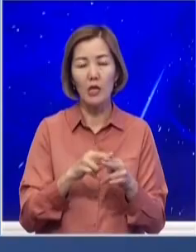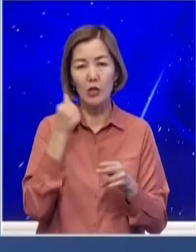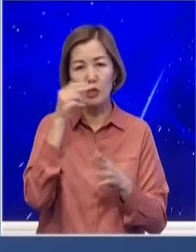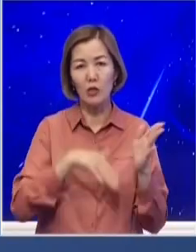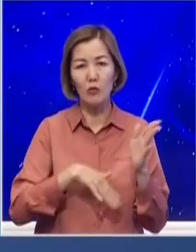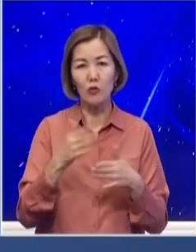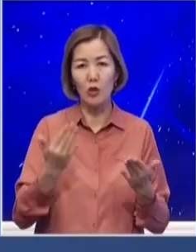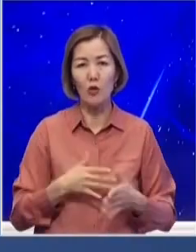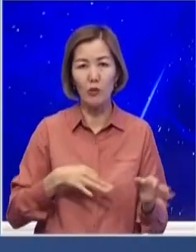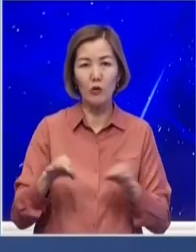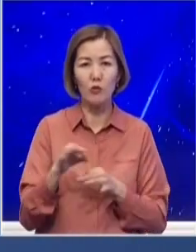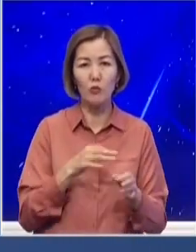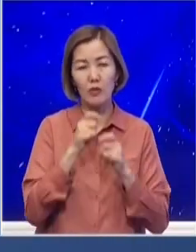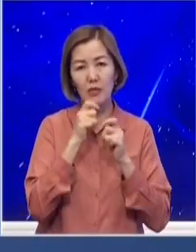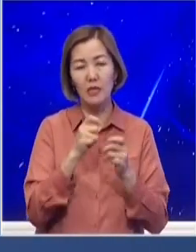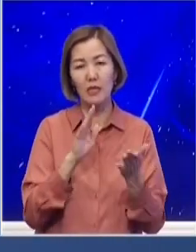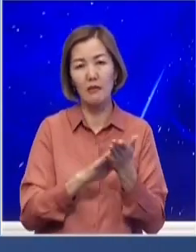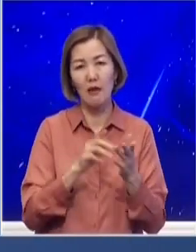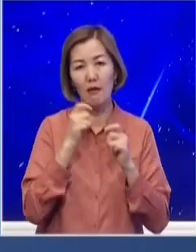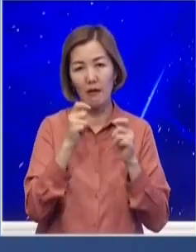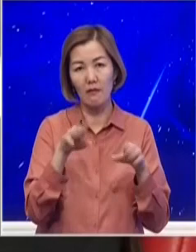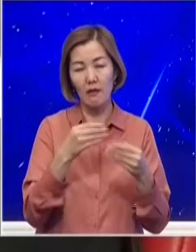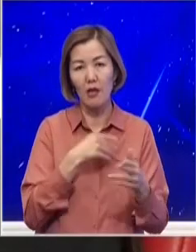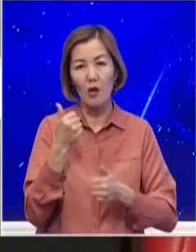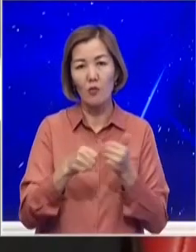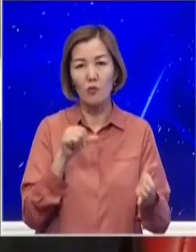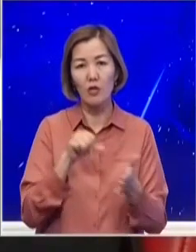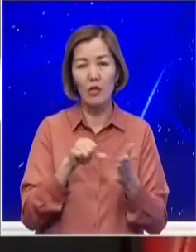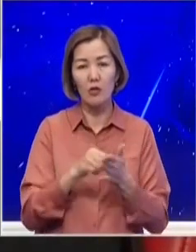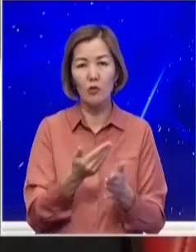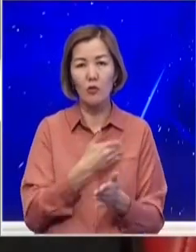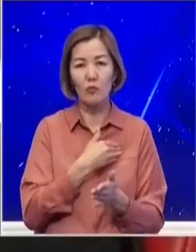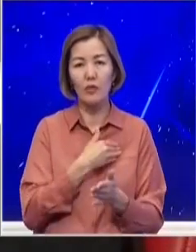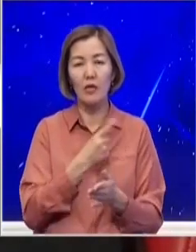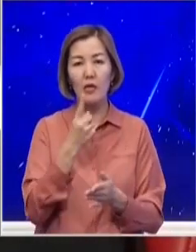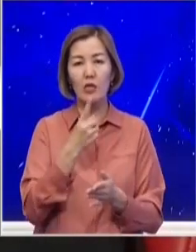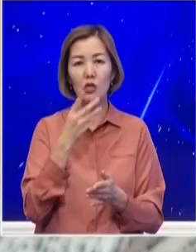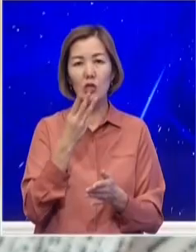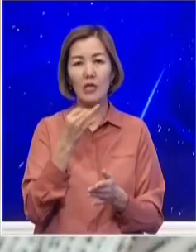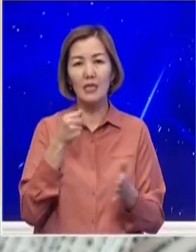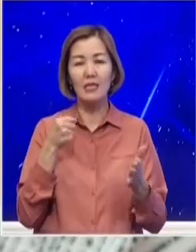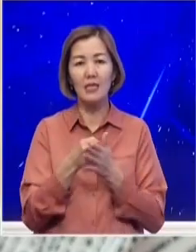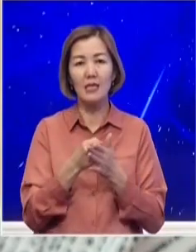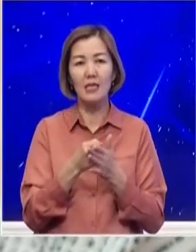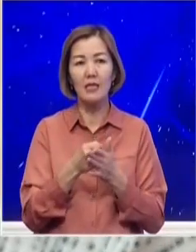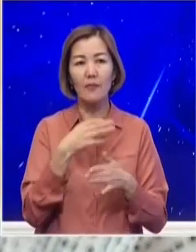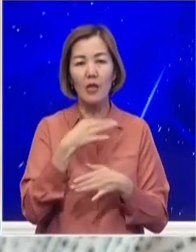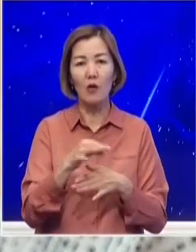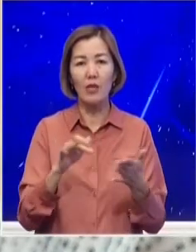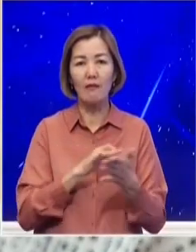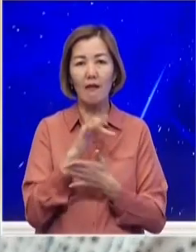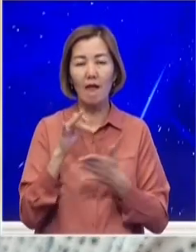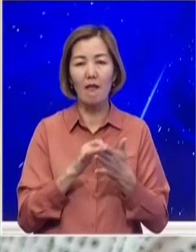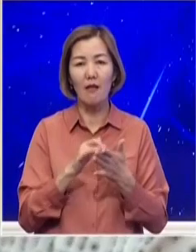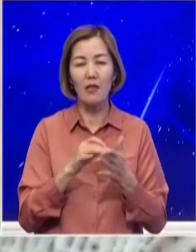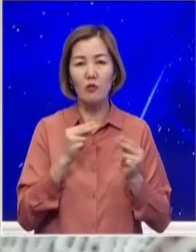үздік әлеуметтік жобасы арнайы сыйлығы тағайындалады. Конкурсқа қатысу үшін үміткерлер ағымдағы жылдың 1-ші шілдесіне дейін аудандық және